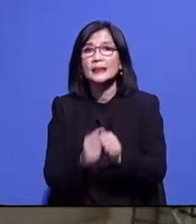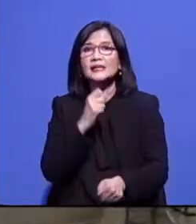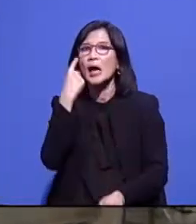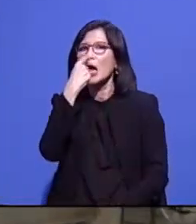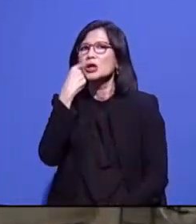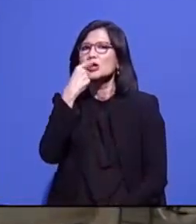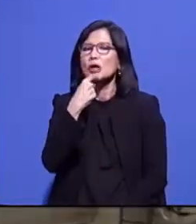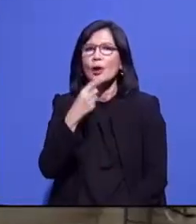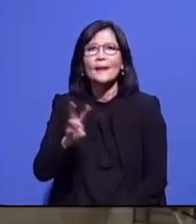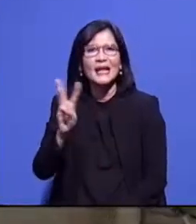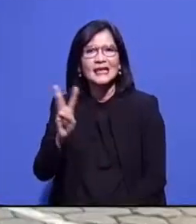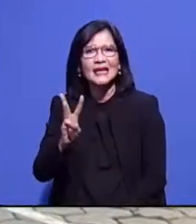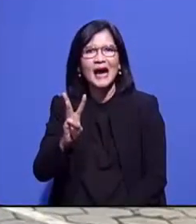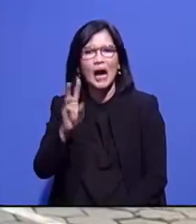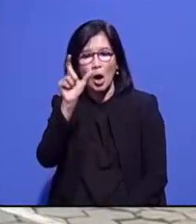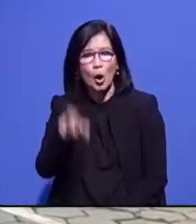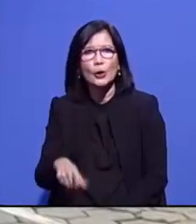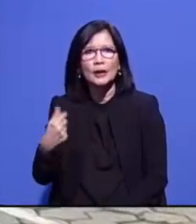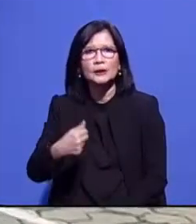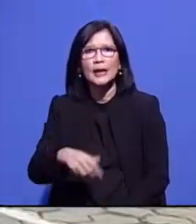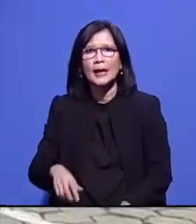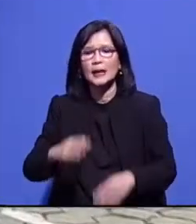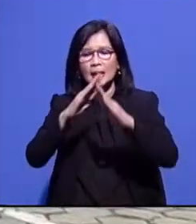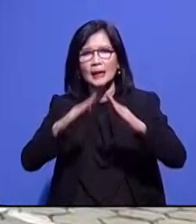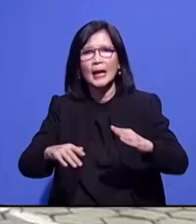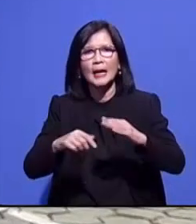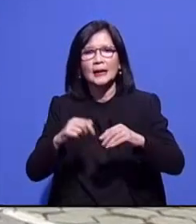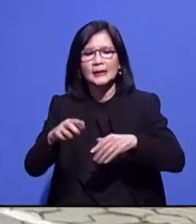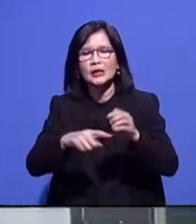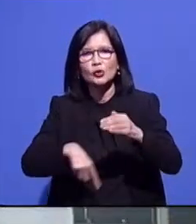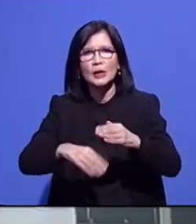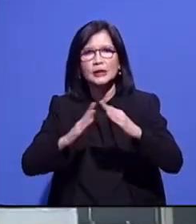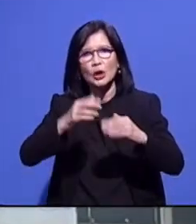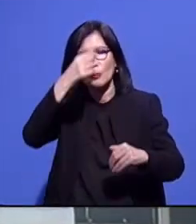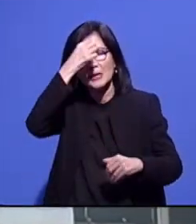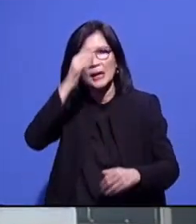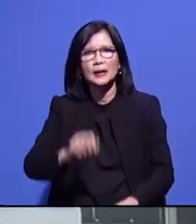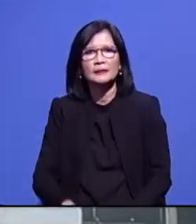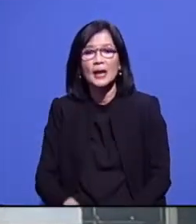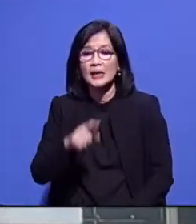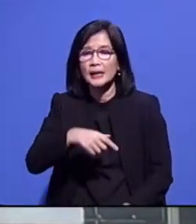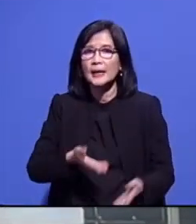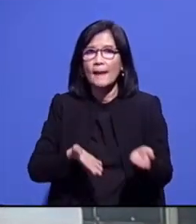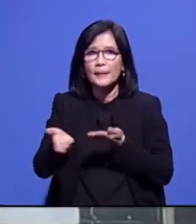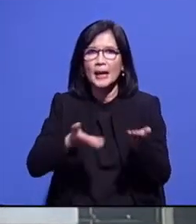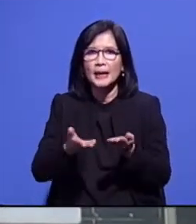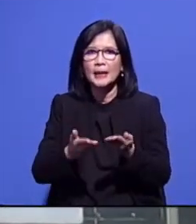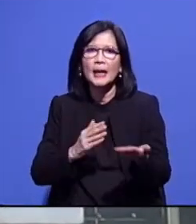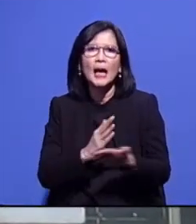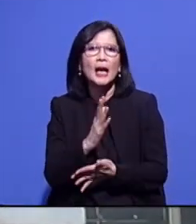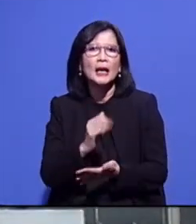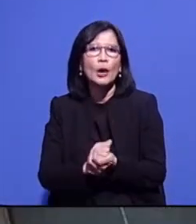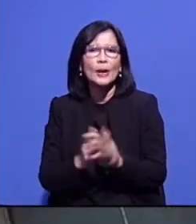swap ketiganya kini menjalani isolasi di RSUD Kabupaten Tangerang semua pelayanan kini dilakukan secara daring dan